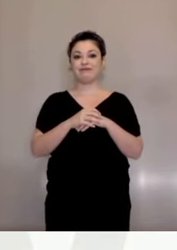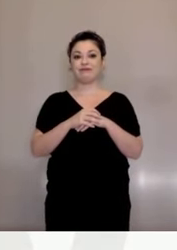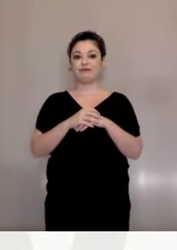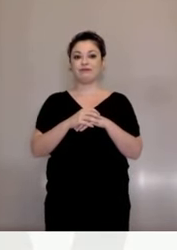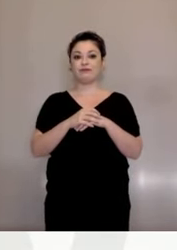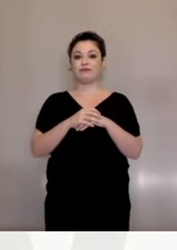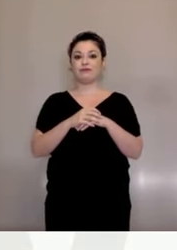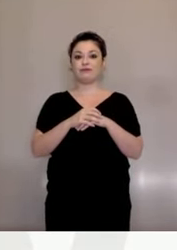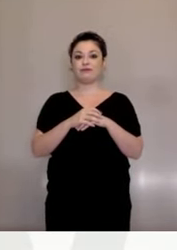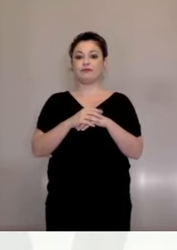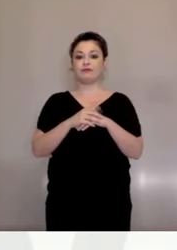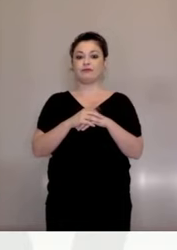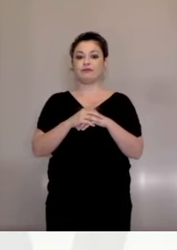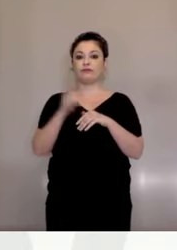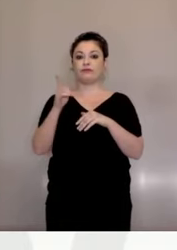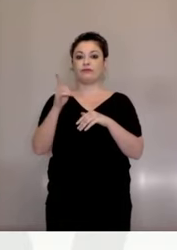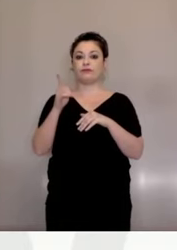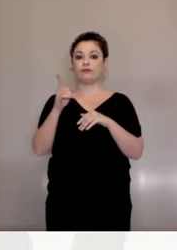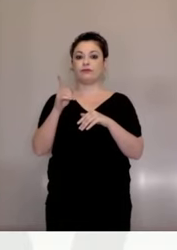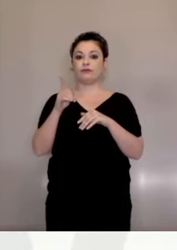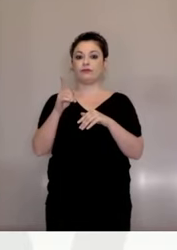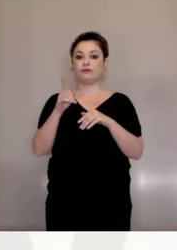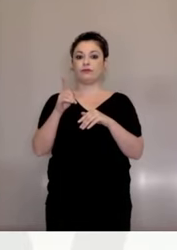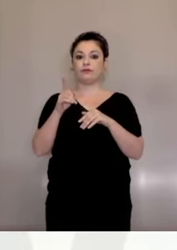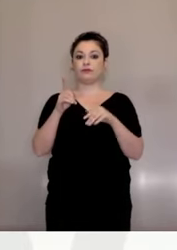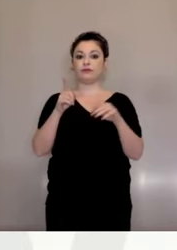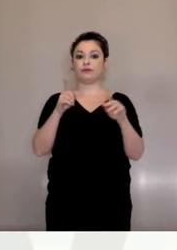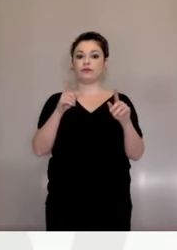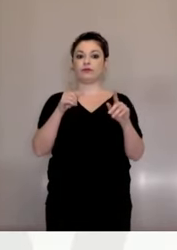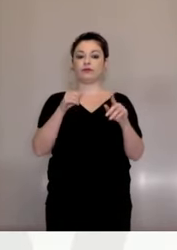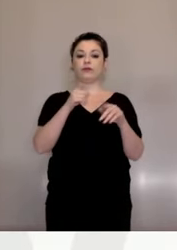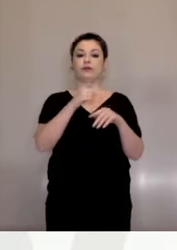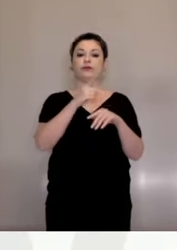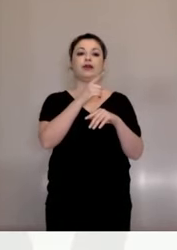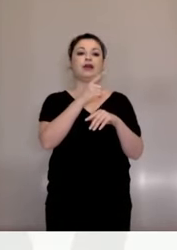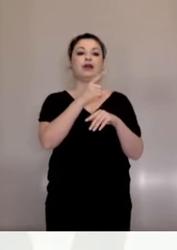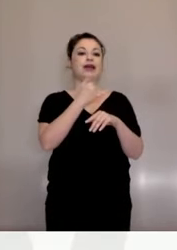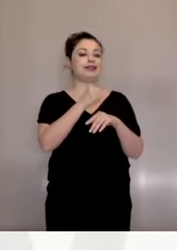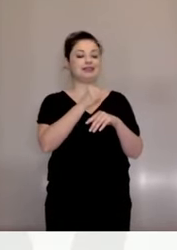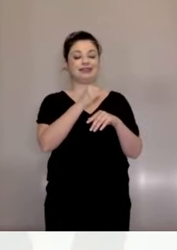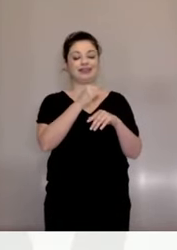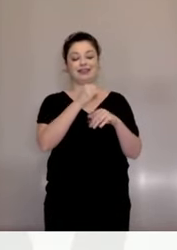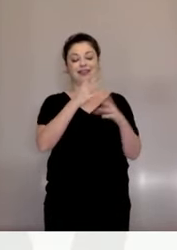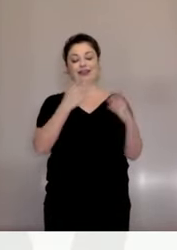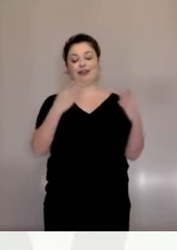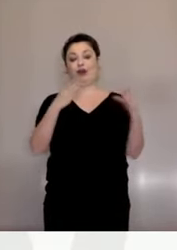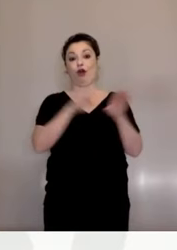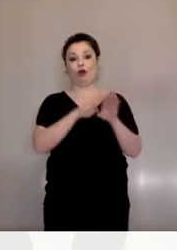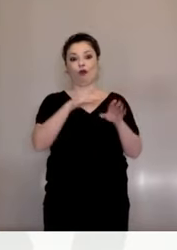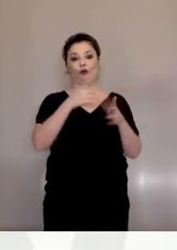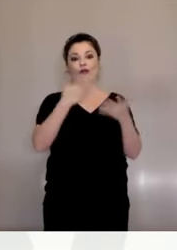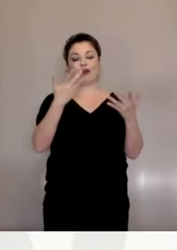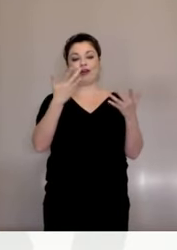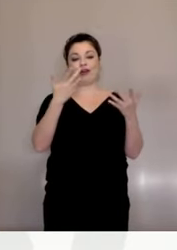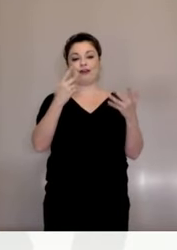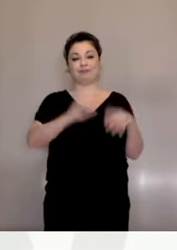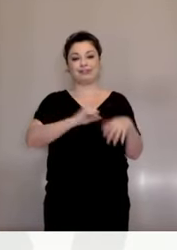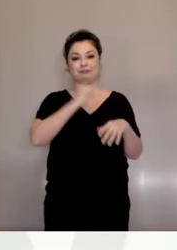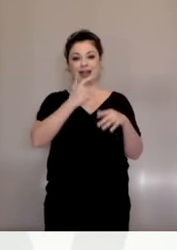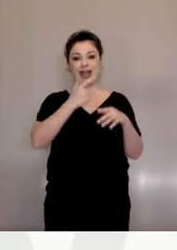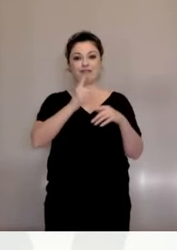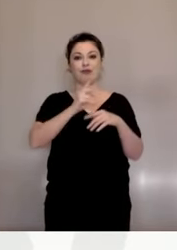politica. Sì, in realtà avevo proprio concluso e mi dispiace aver perso